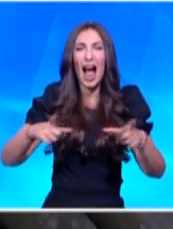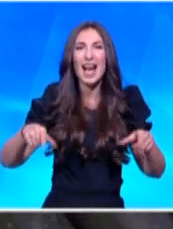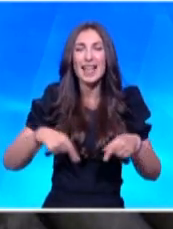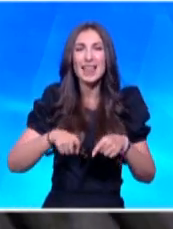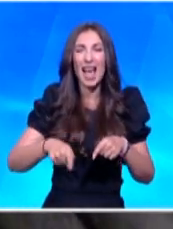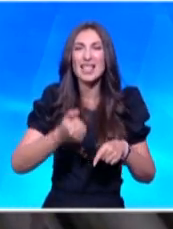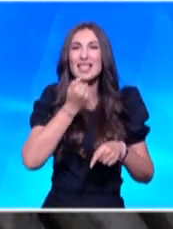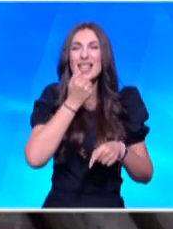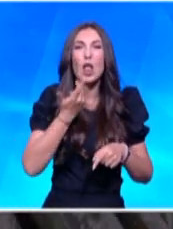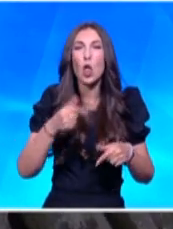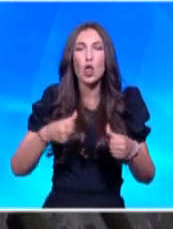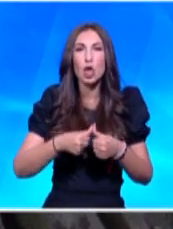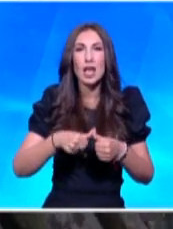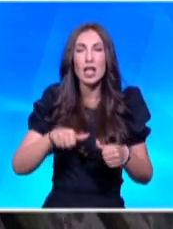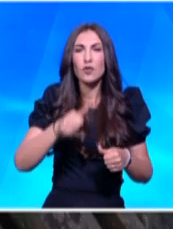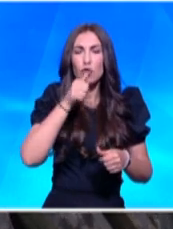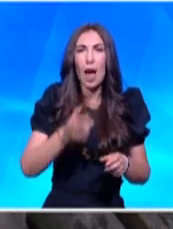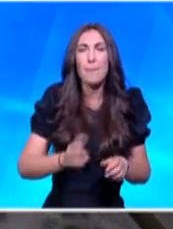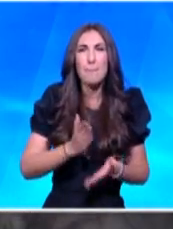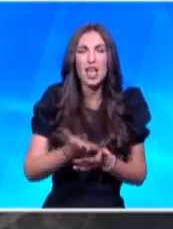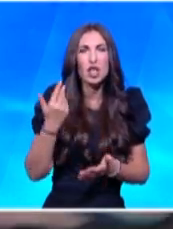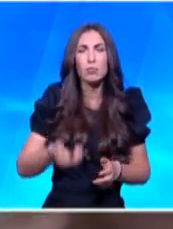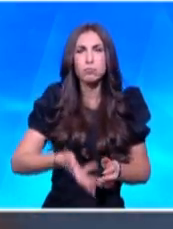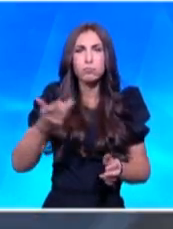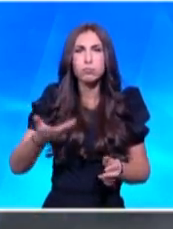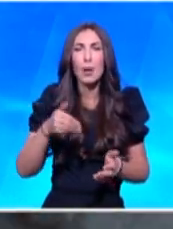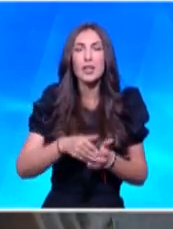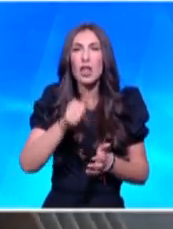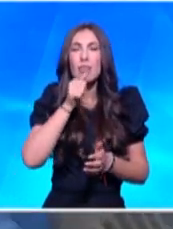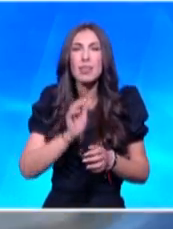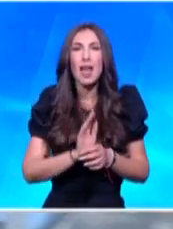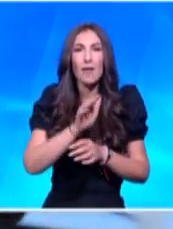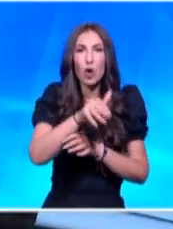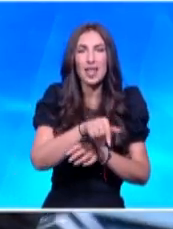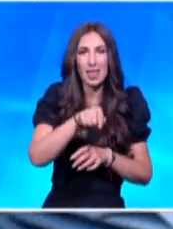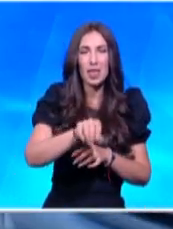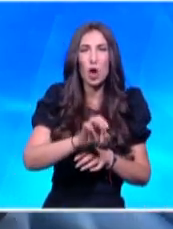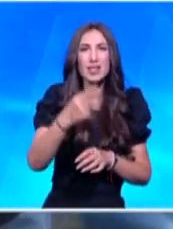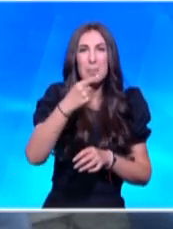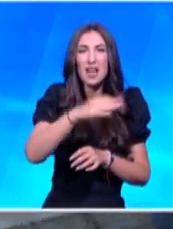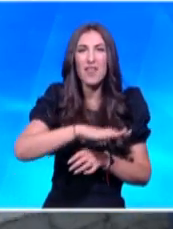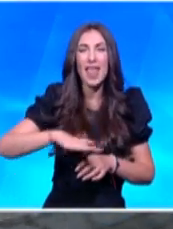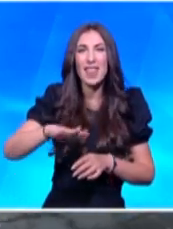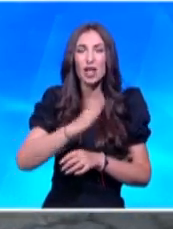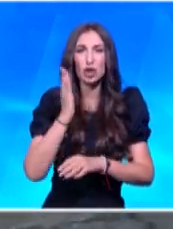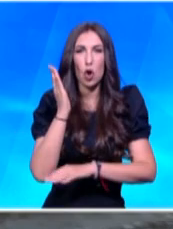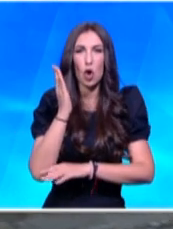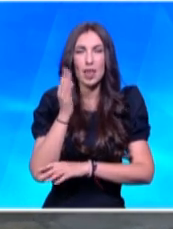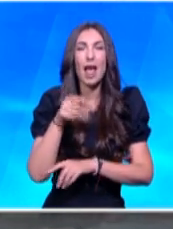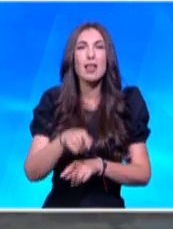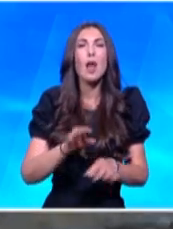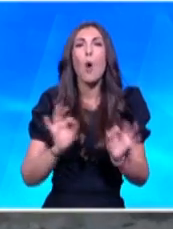Лозенец, защото непосредствено от нея бликаше вода и тя наводняваше ето този приземен етаж на хотел тук. Ето с